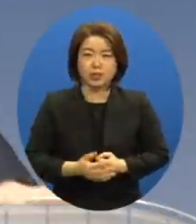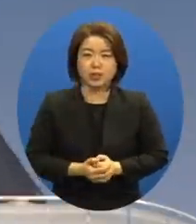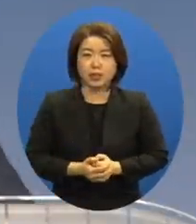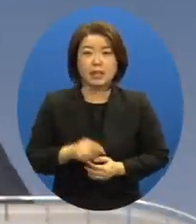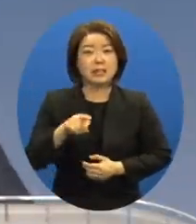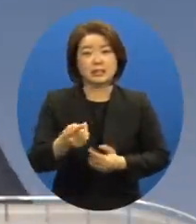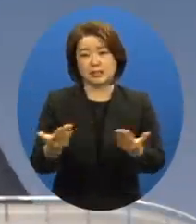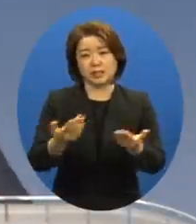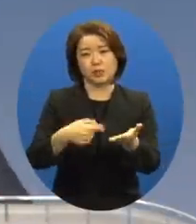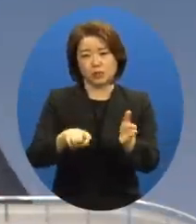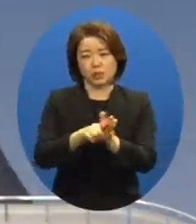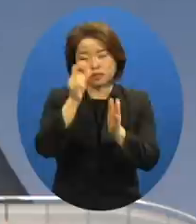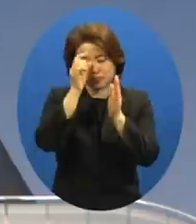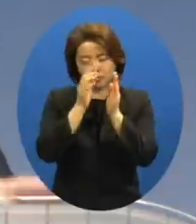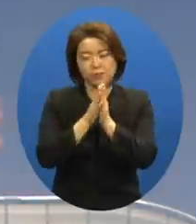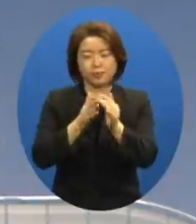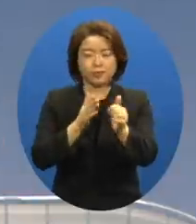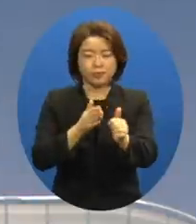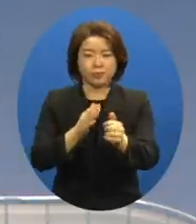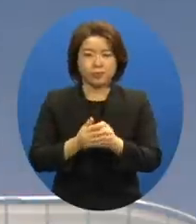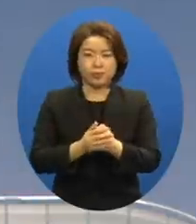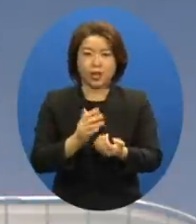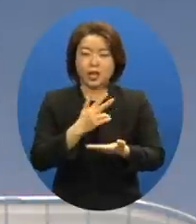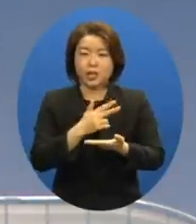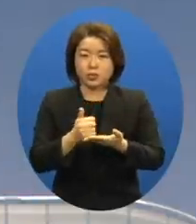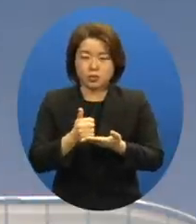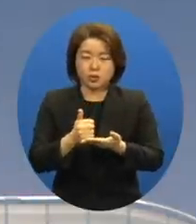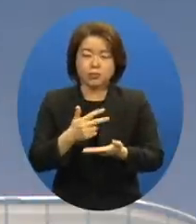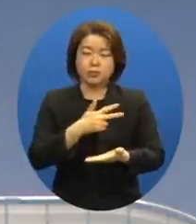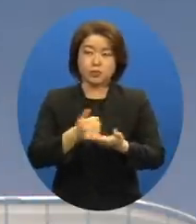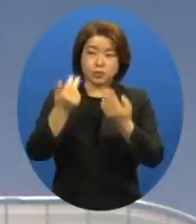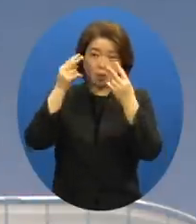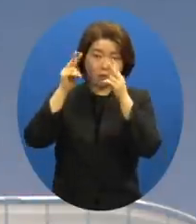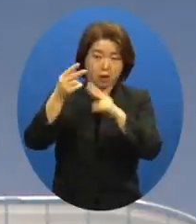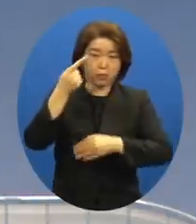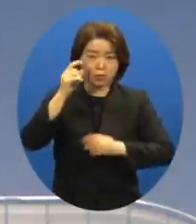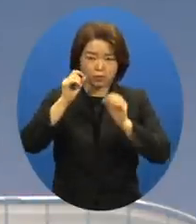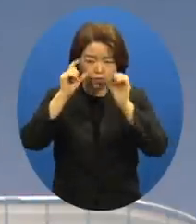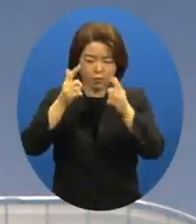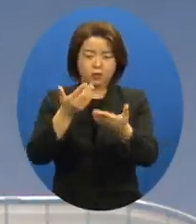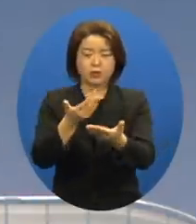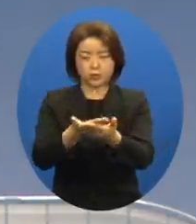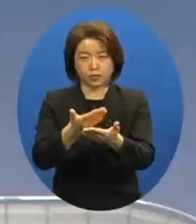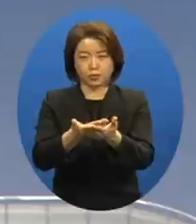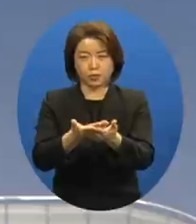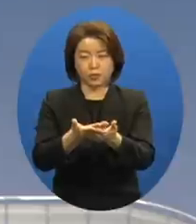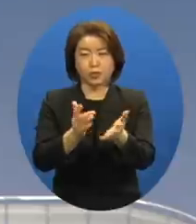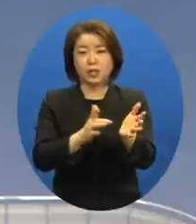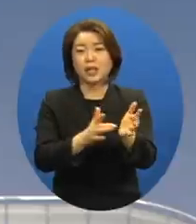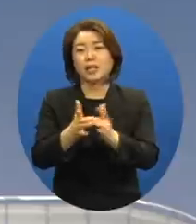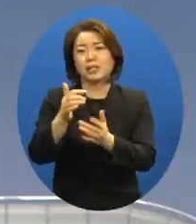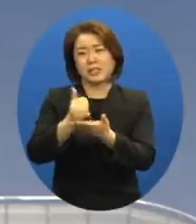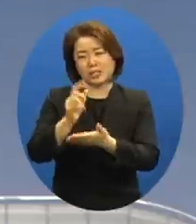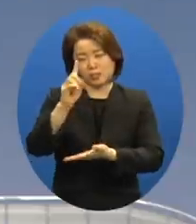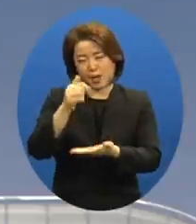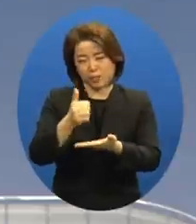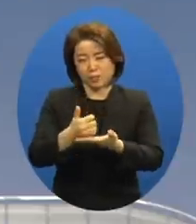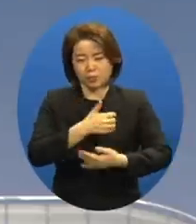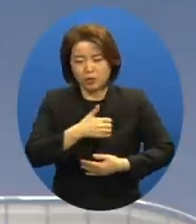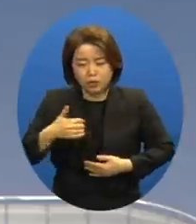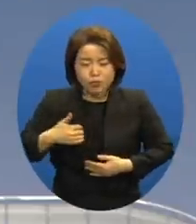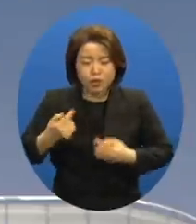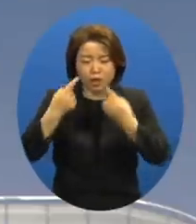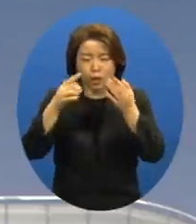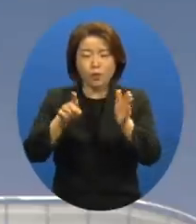그 이렇게 새끼도 합시다 주님 주를 바라보는 눈을 열어 주세요 예수님의 한번이면 충분하다 는 확신을